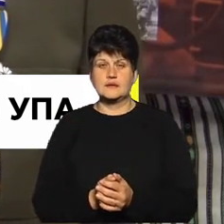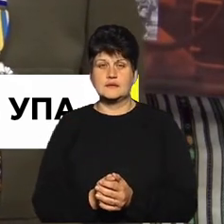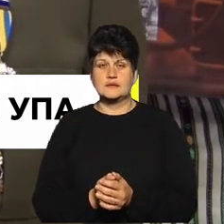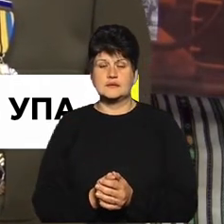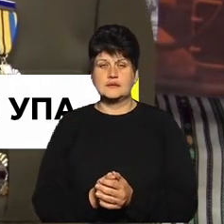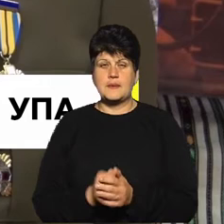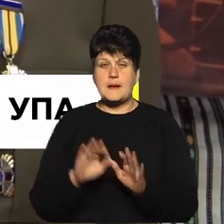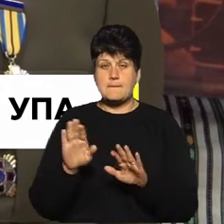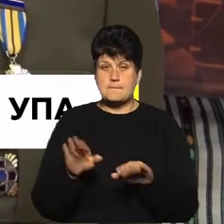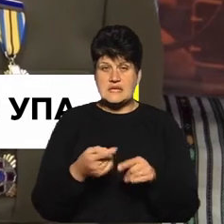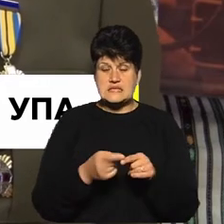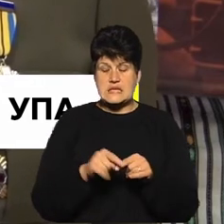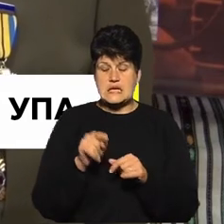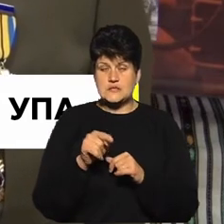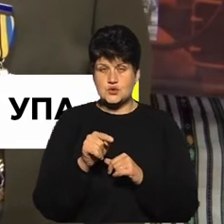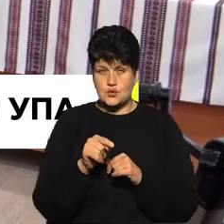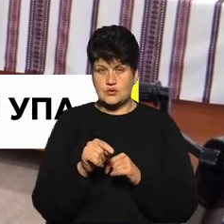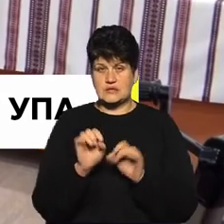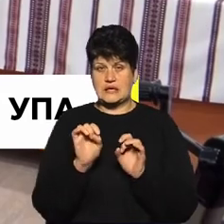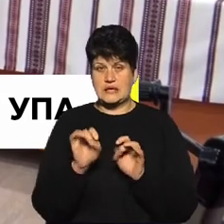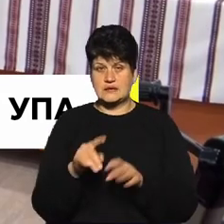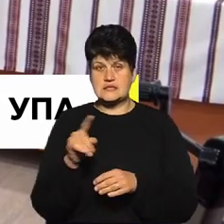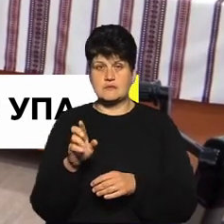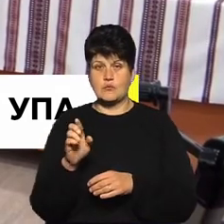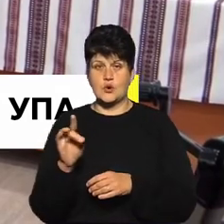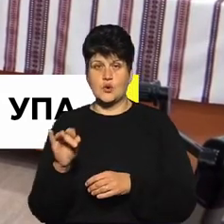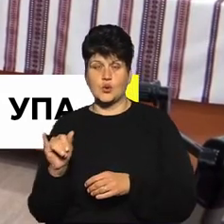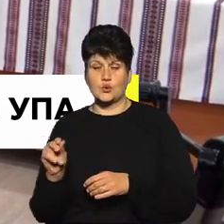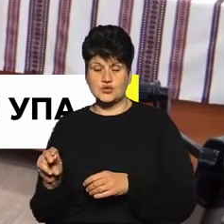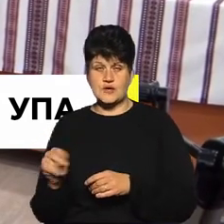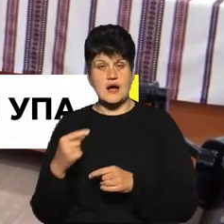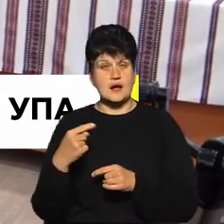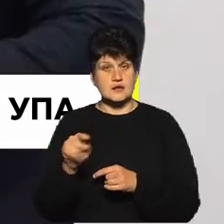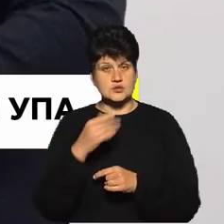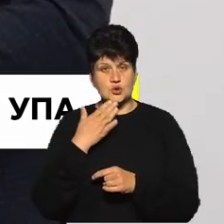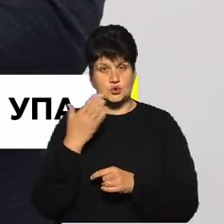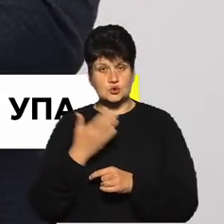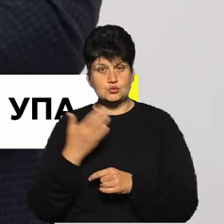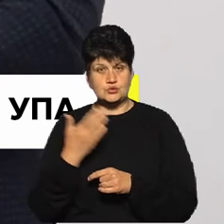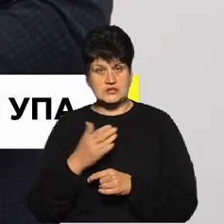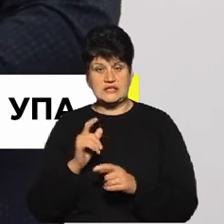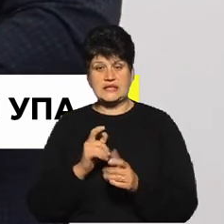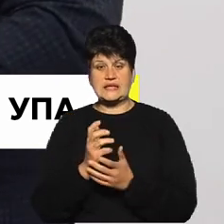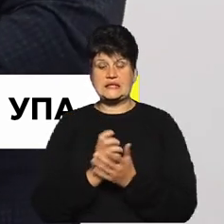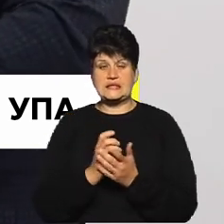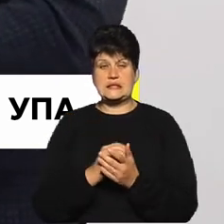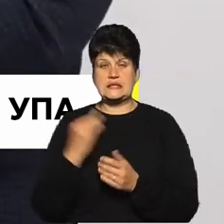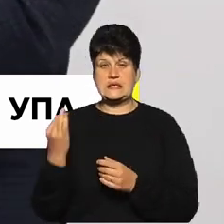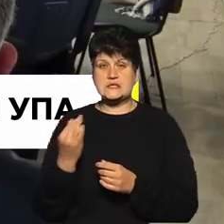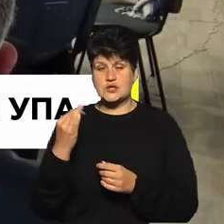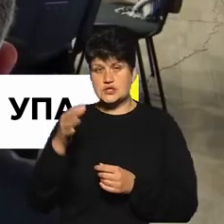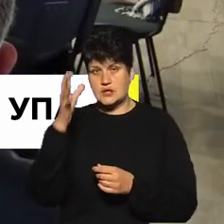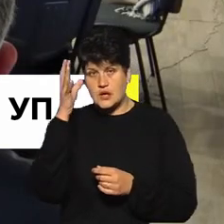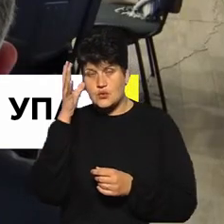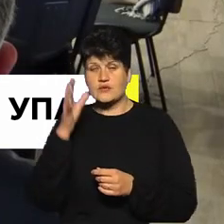і після цього кинули в Збруч. За словами іншого доповідача, кандидата історичних наук Федора Полянського, у